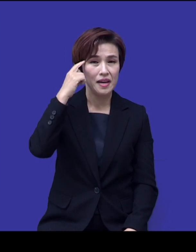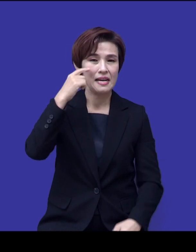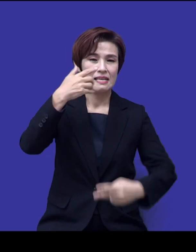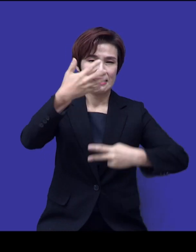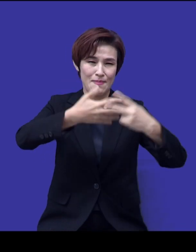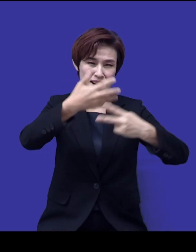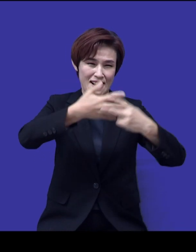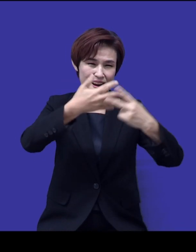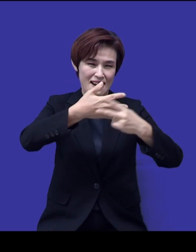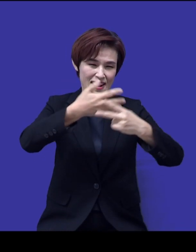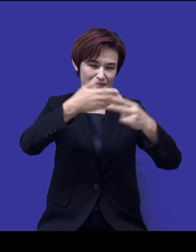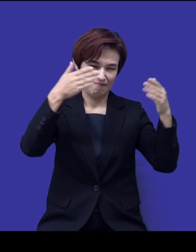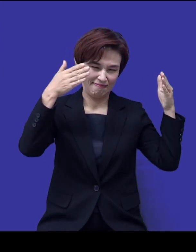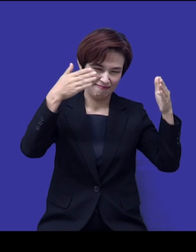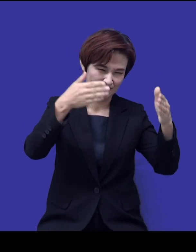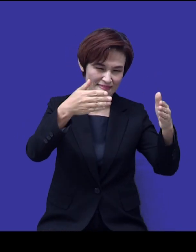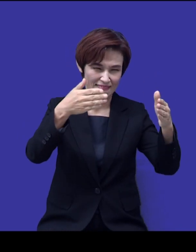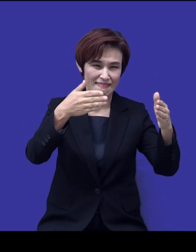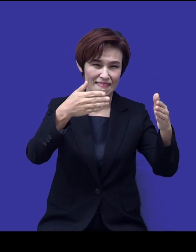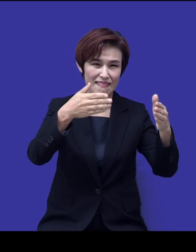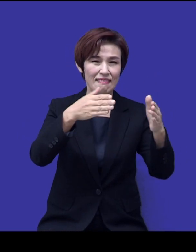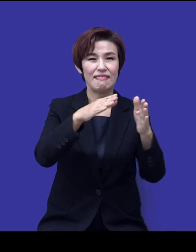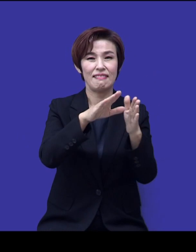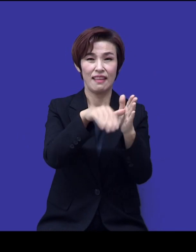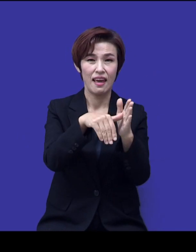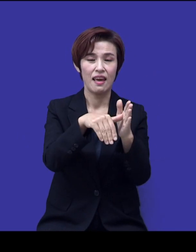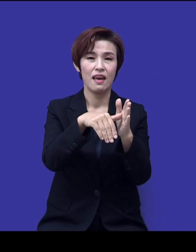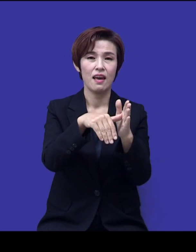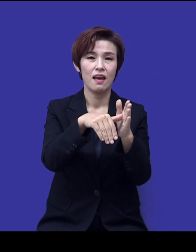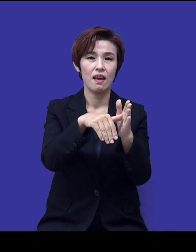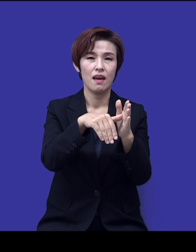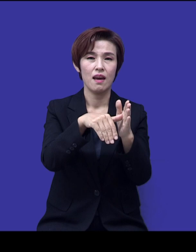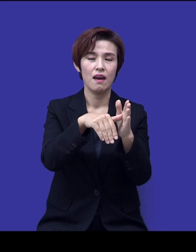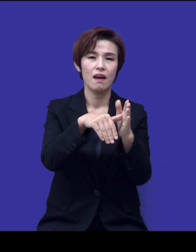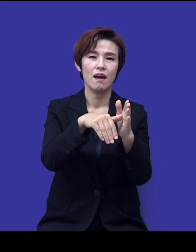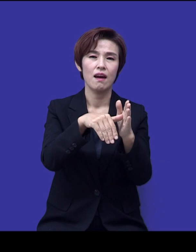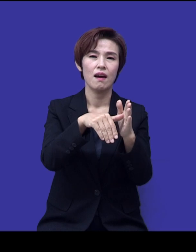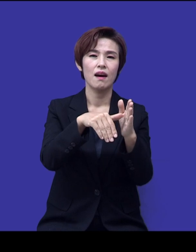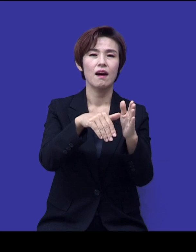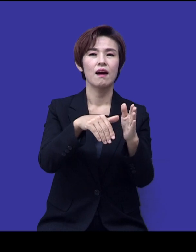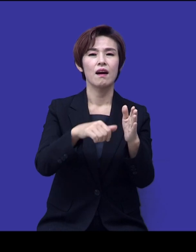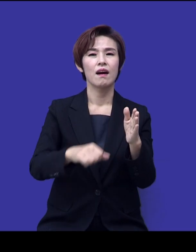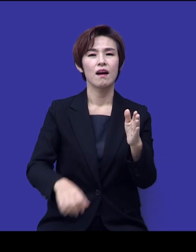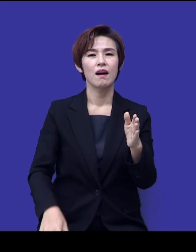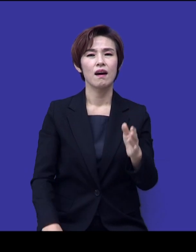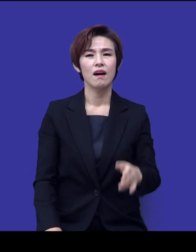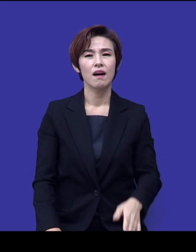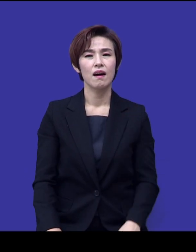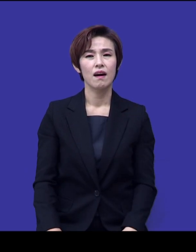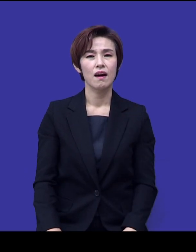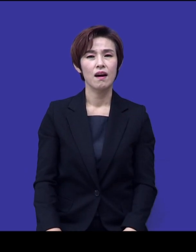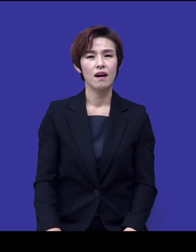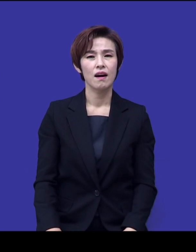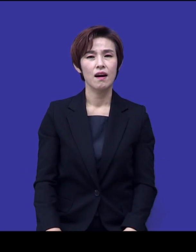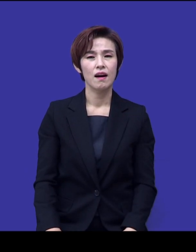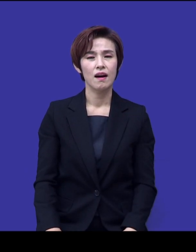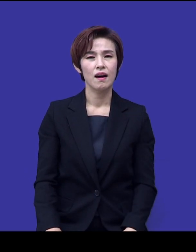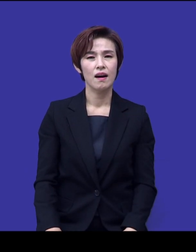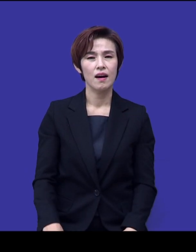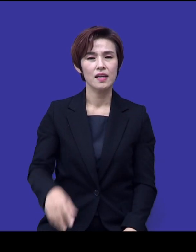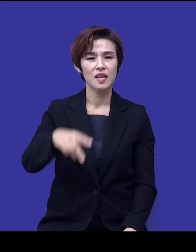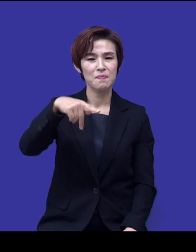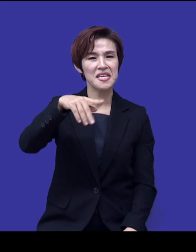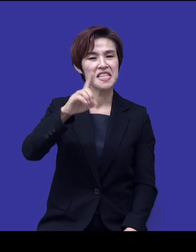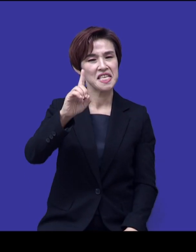할 때 막 조기 조정하고 죽었거든요. 네네. 그래서 겨우 좀 이제 예. 몸이 드라마 PD로